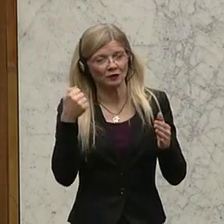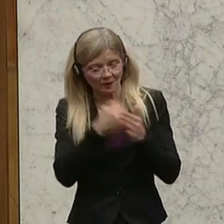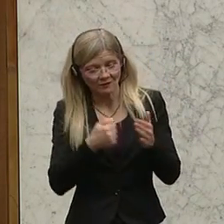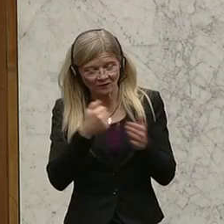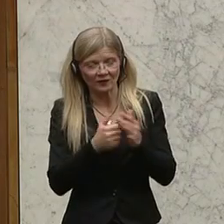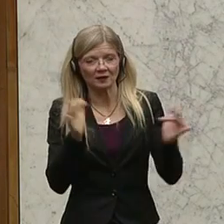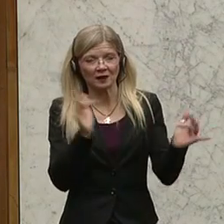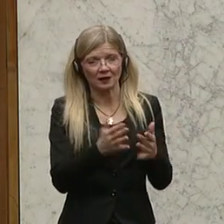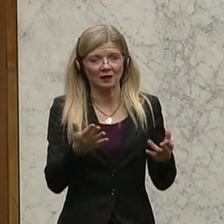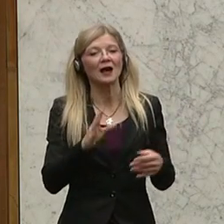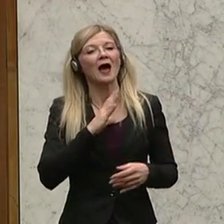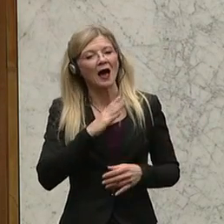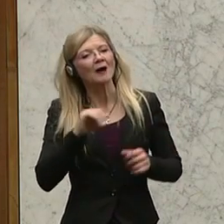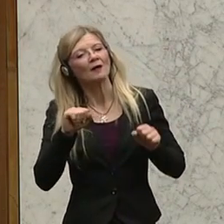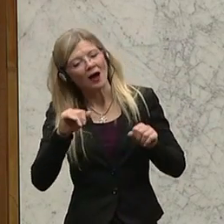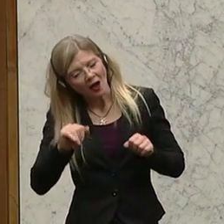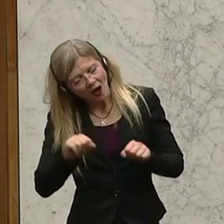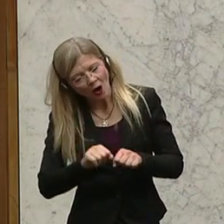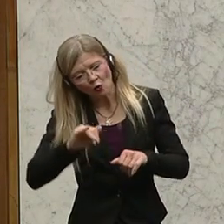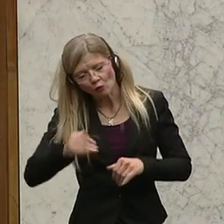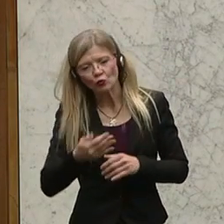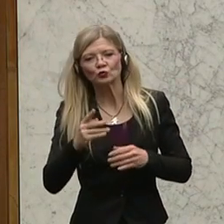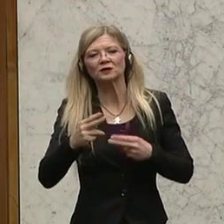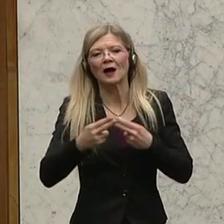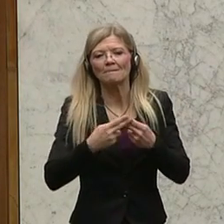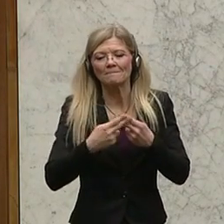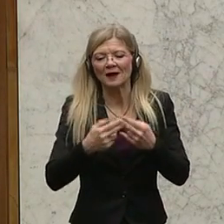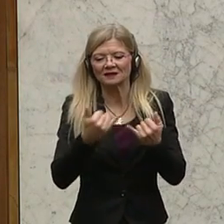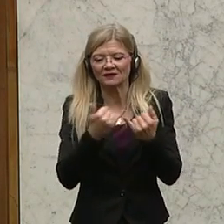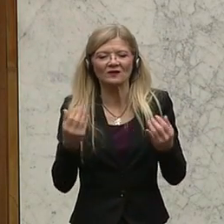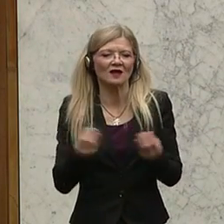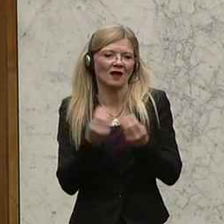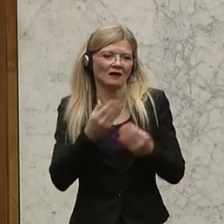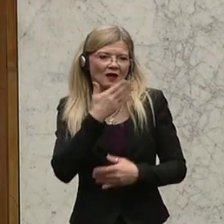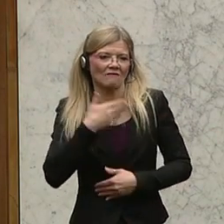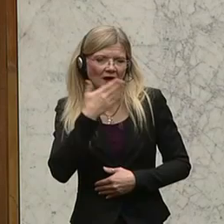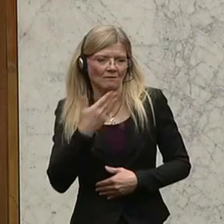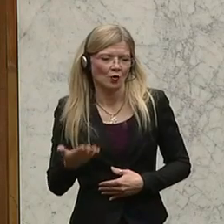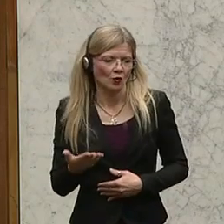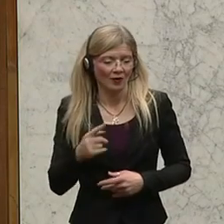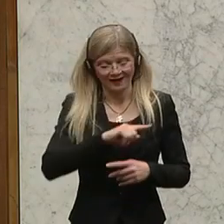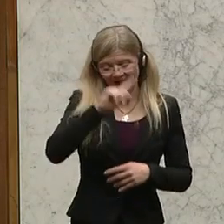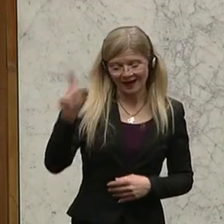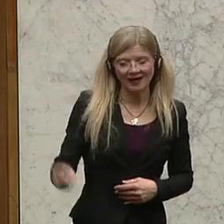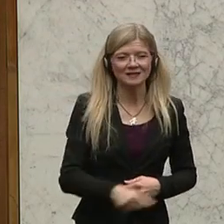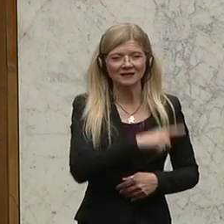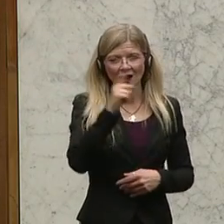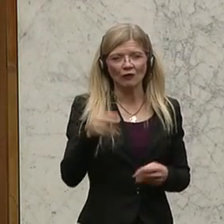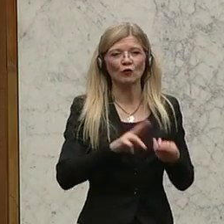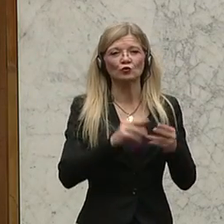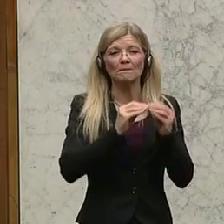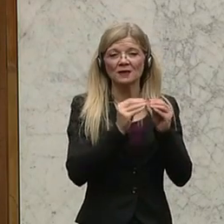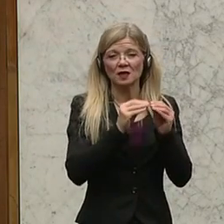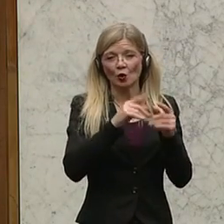Anpassung an die fortschreitende Erderwärmung. Die Kreislaufwirtschaft und die Erhaltung der Biodiversität